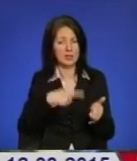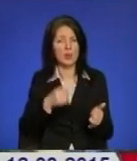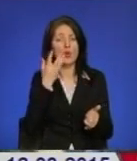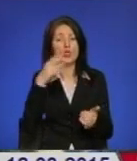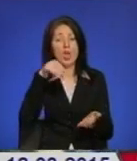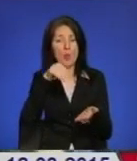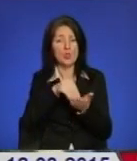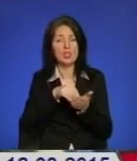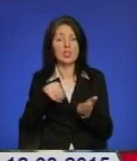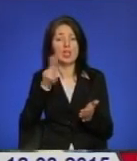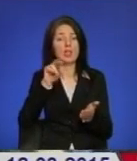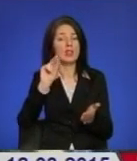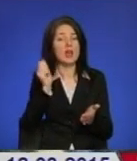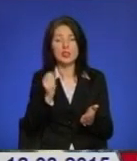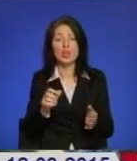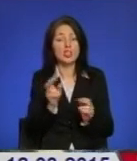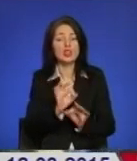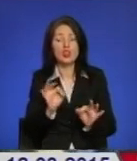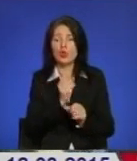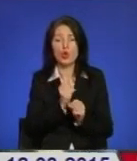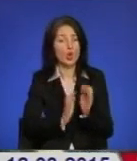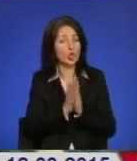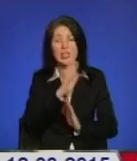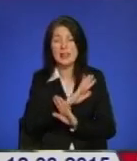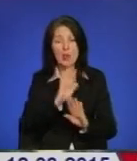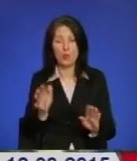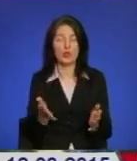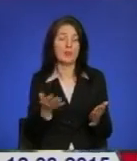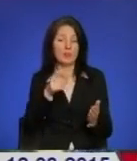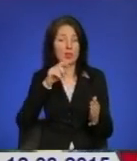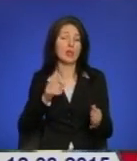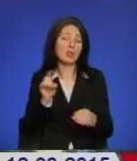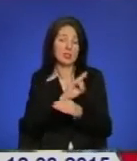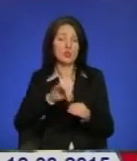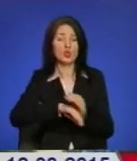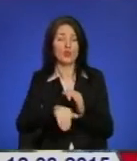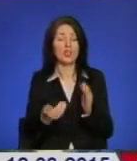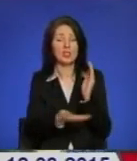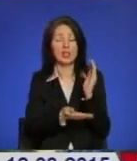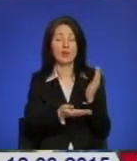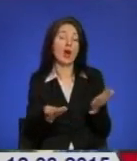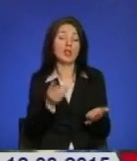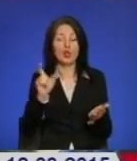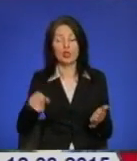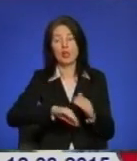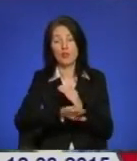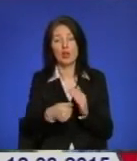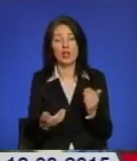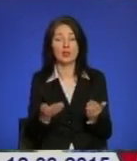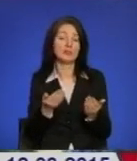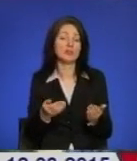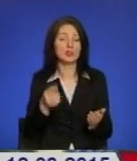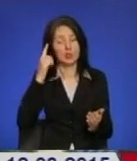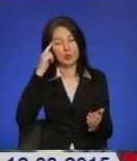Тому вкрасти дерево, це просто смішно. Ну, але разом з тим людина вкрала це дерево, можливо, рахує, що вона зробила щось нормальне.